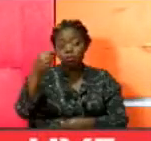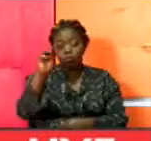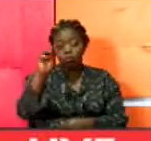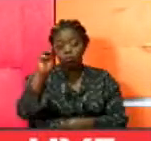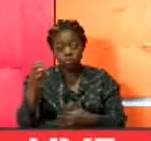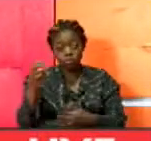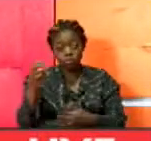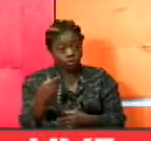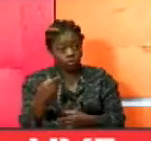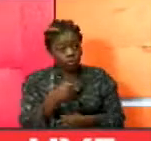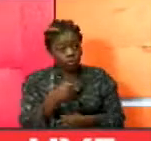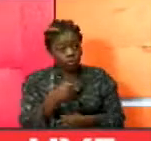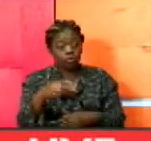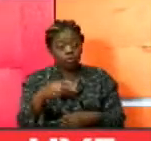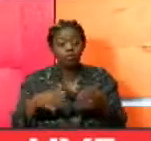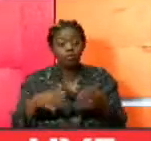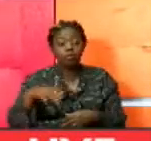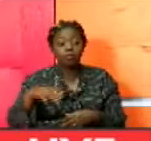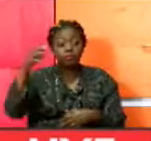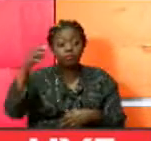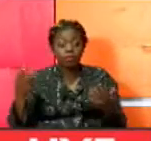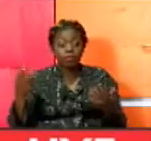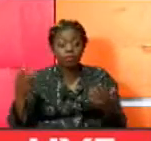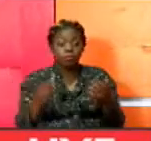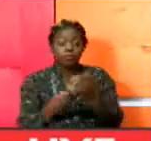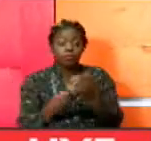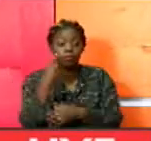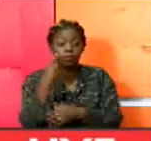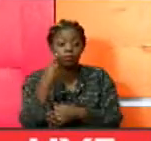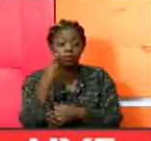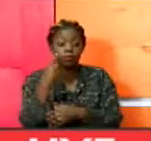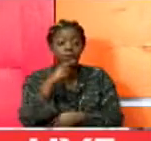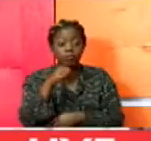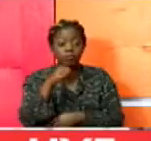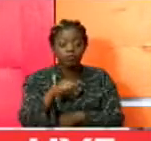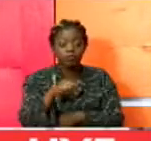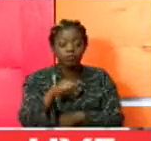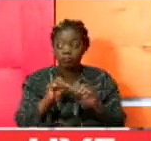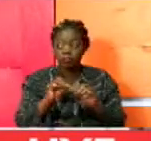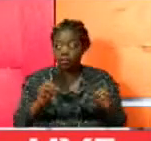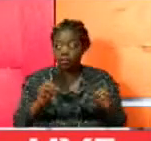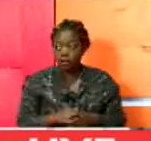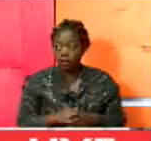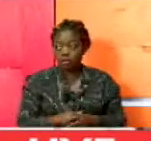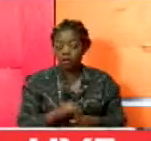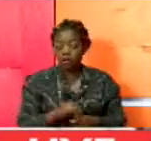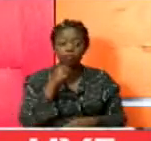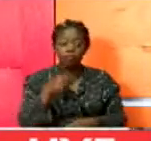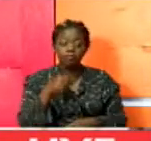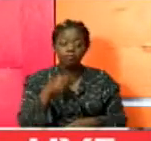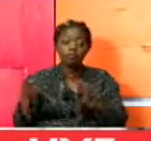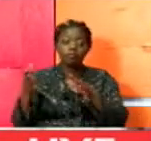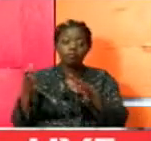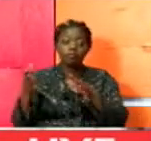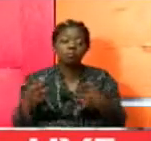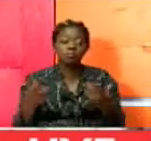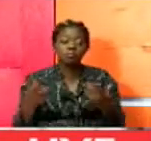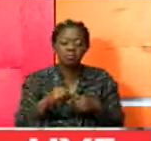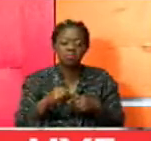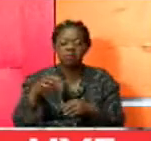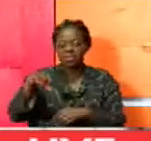mu Butambala nga gye yakulira wadde teyafuna mukisa kulaba ku kitaawe taata yafa nali mwana muto